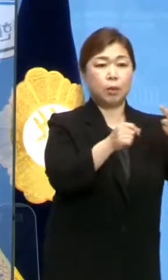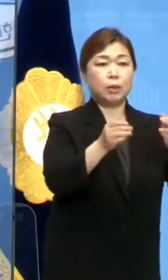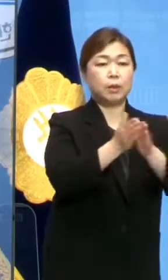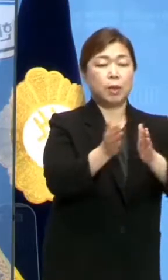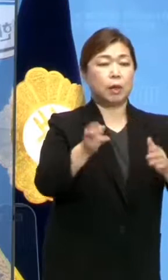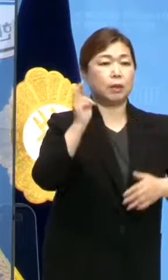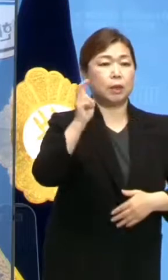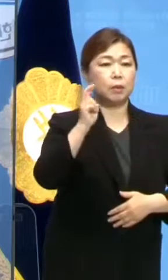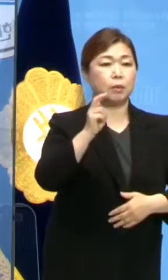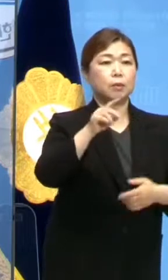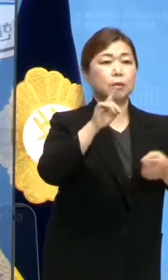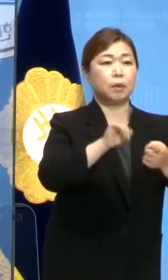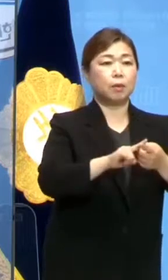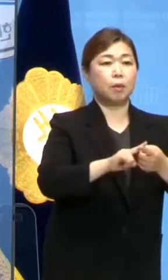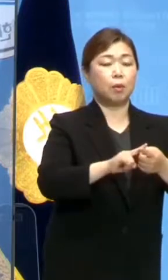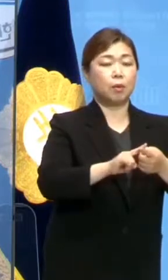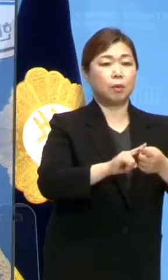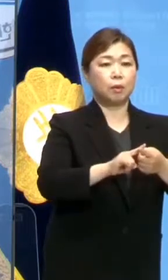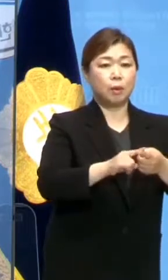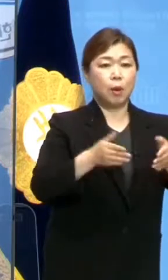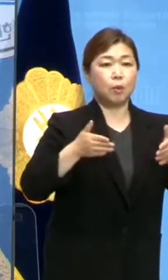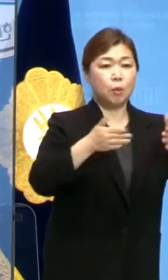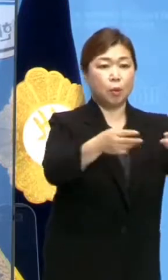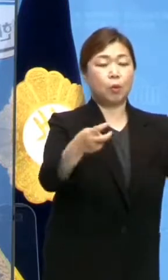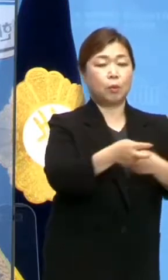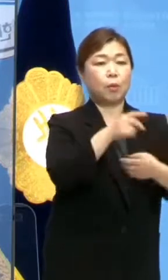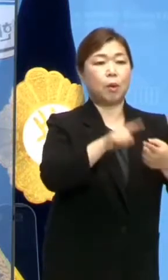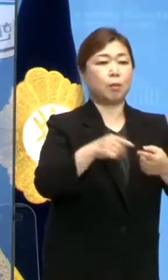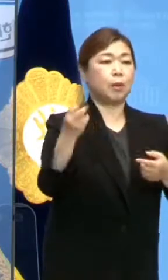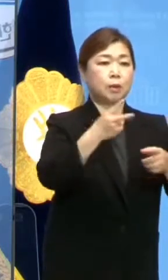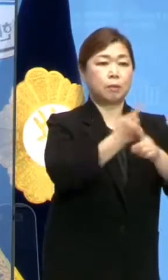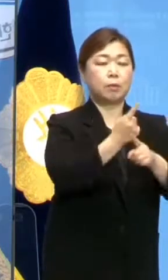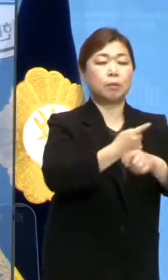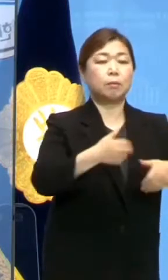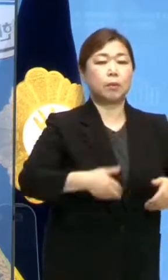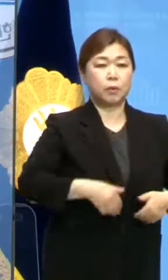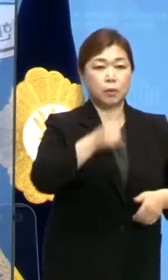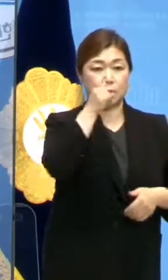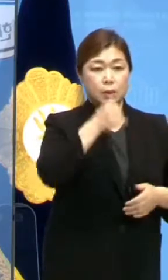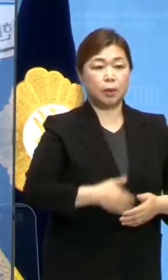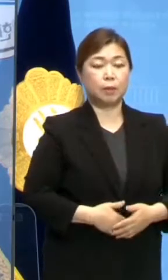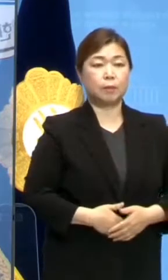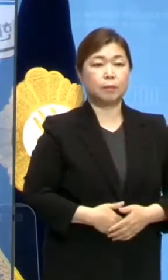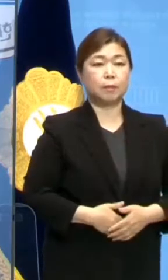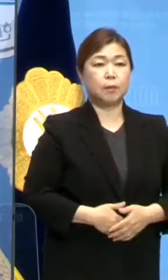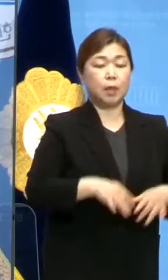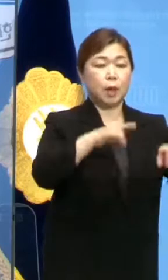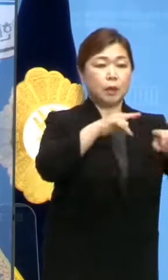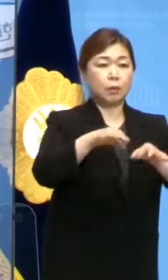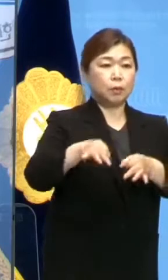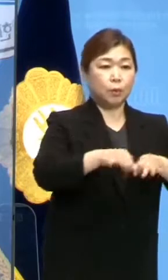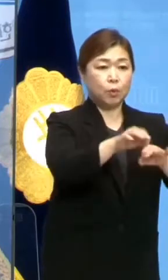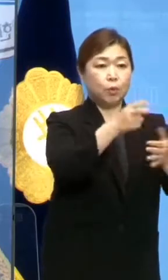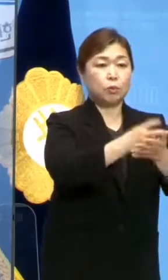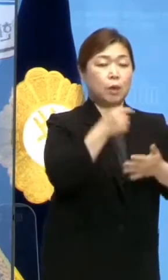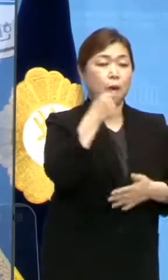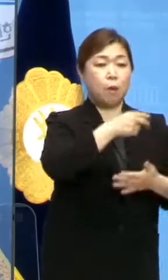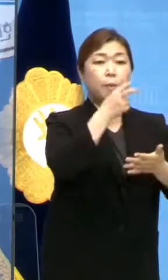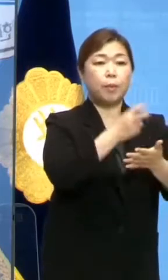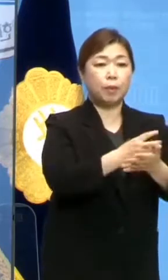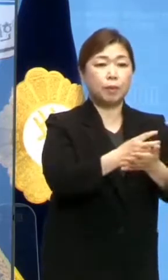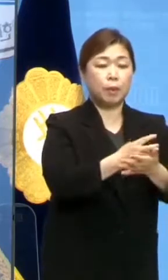예정인 도로교통법을 다시 손질을 해야만 합니다 정동 기뻐도 규제 강압